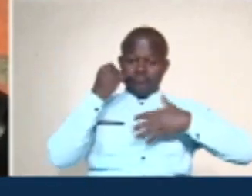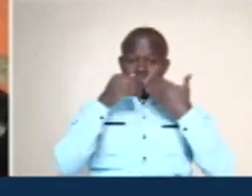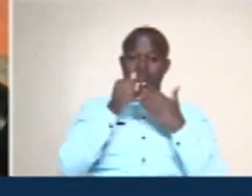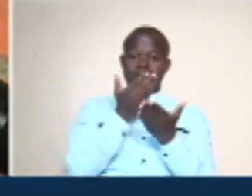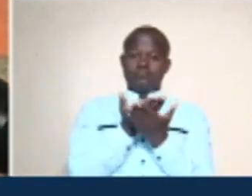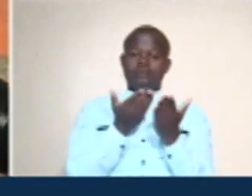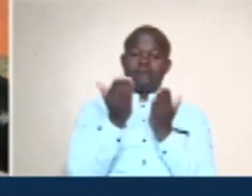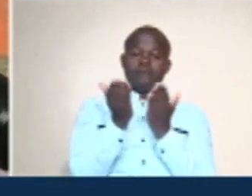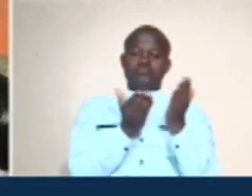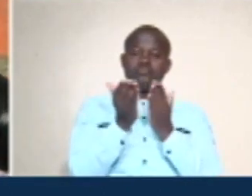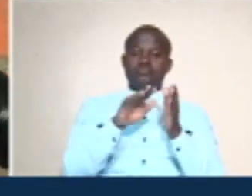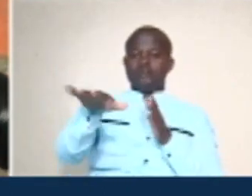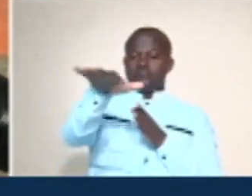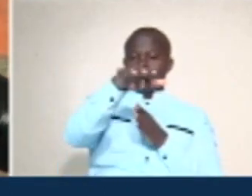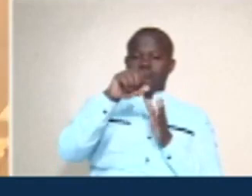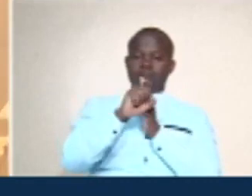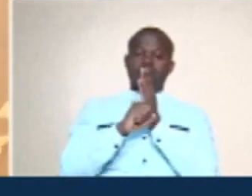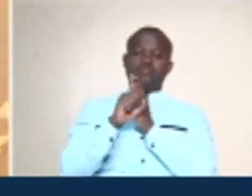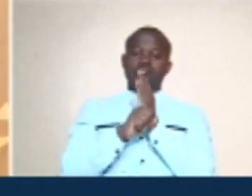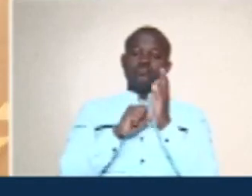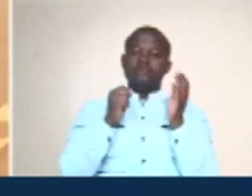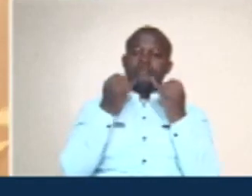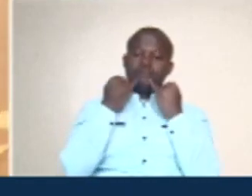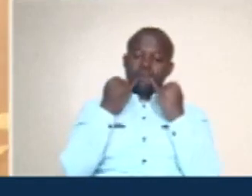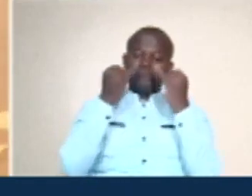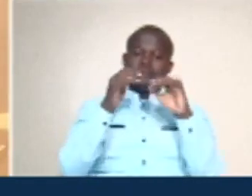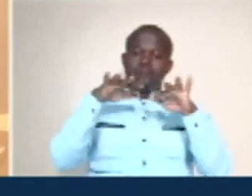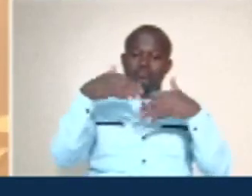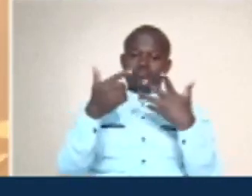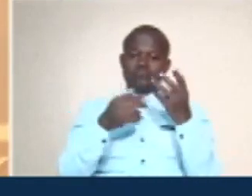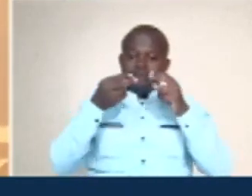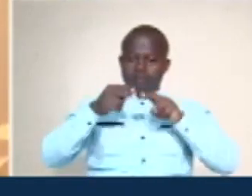gusaba serivisi ku kagari ku murenge ukabwirwa uko ibintu